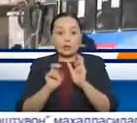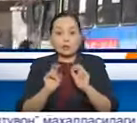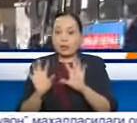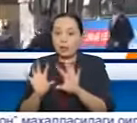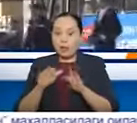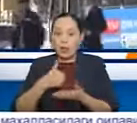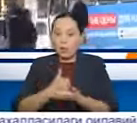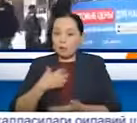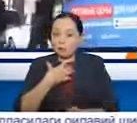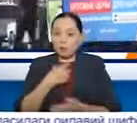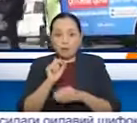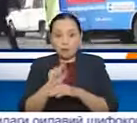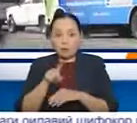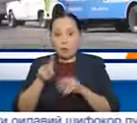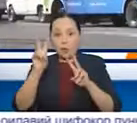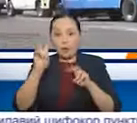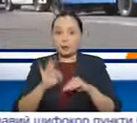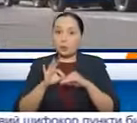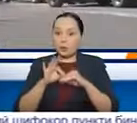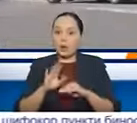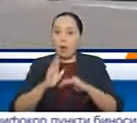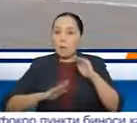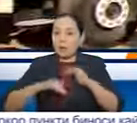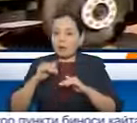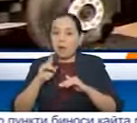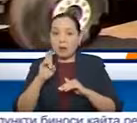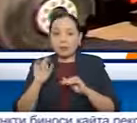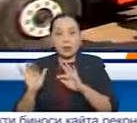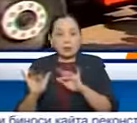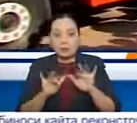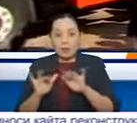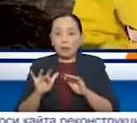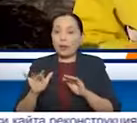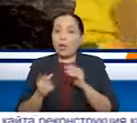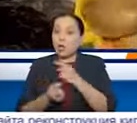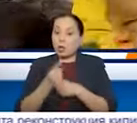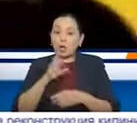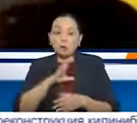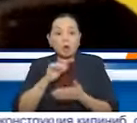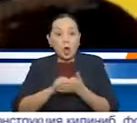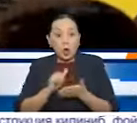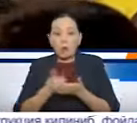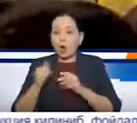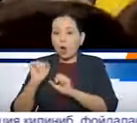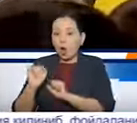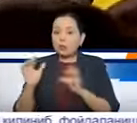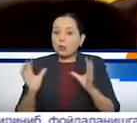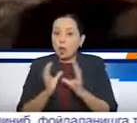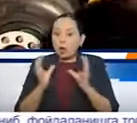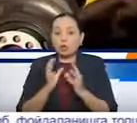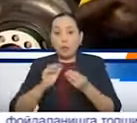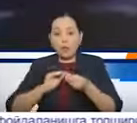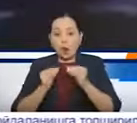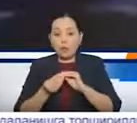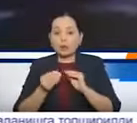eng ustuvor vazifa. Ushbu mavzuda o'tkazilayotgan profilaktik tadbirlarda tilsiz yo'lning kelib chiqish omillari oldini olish bilan bog'liq